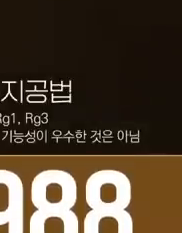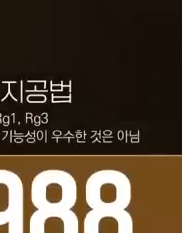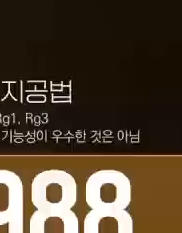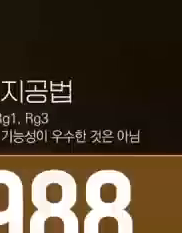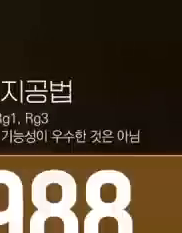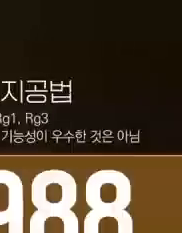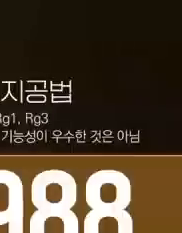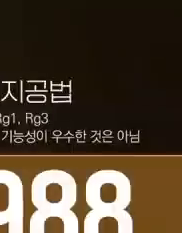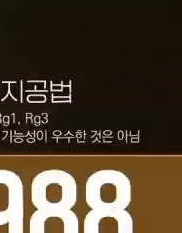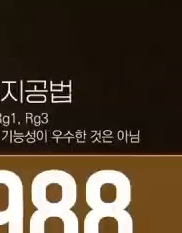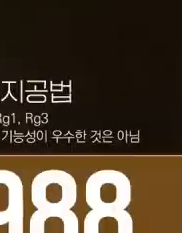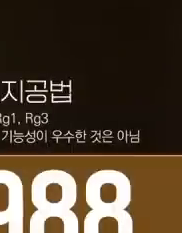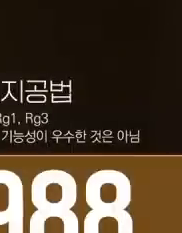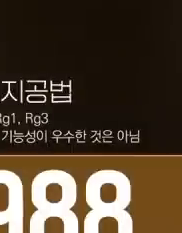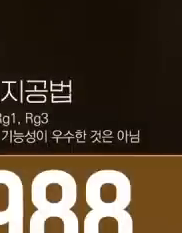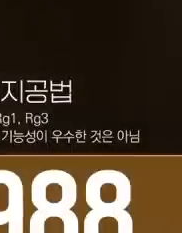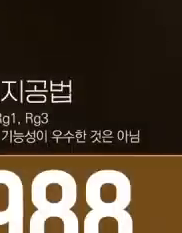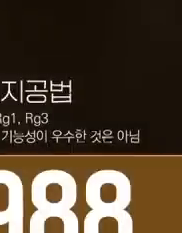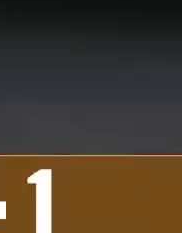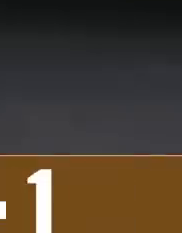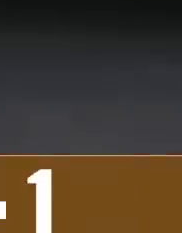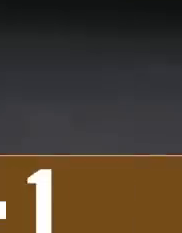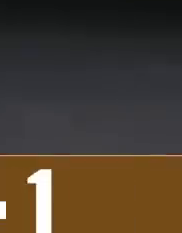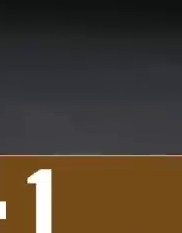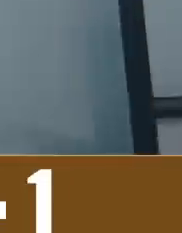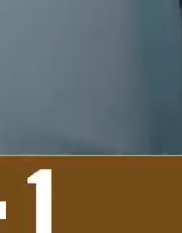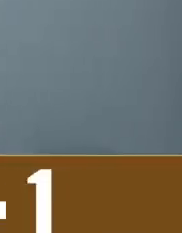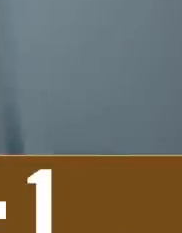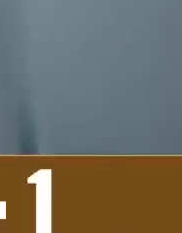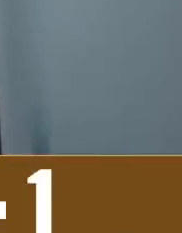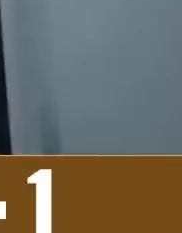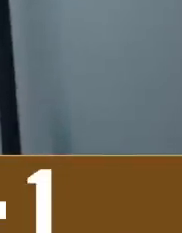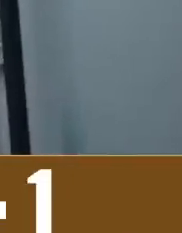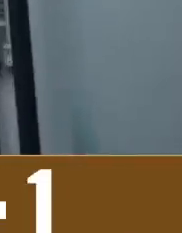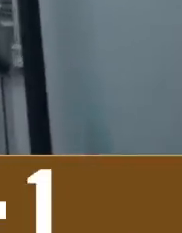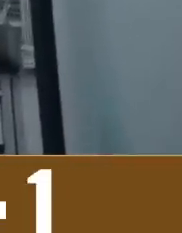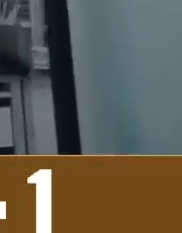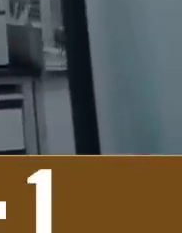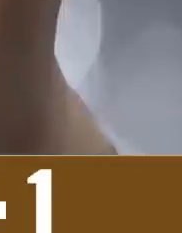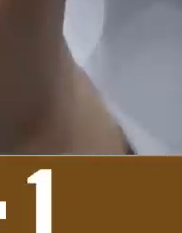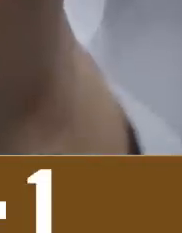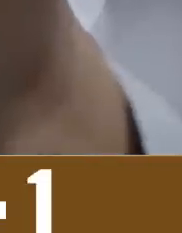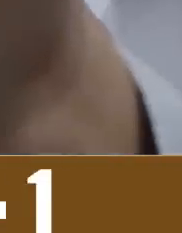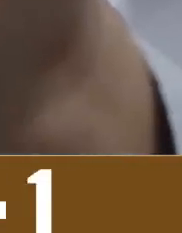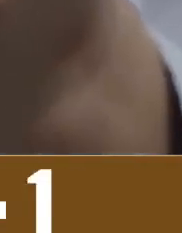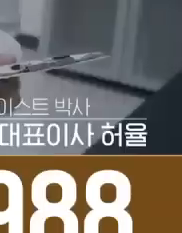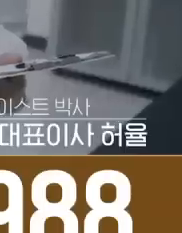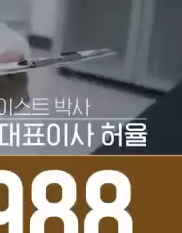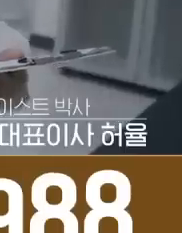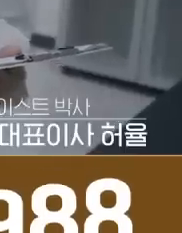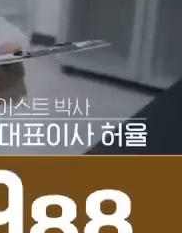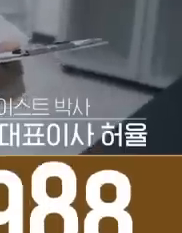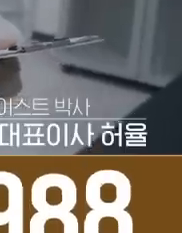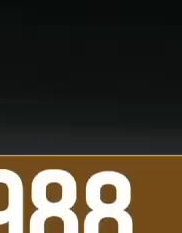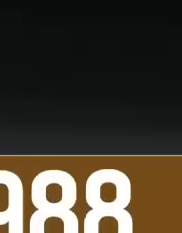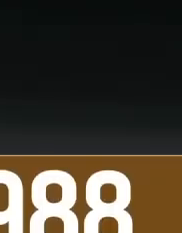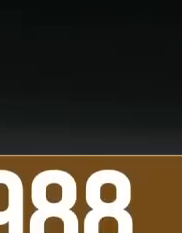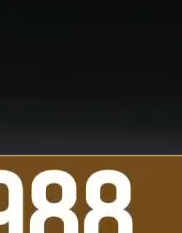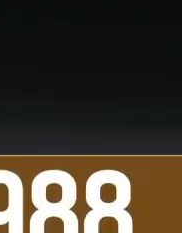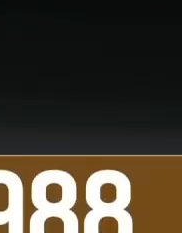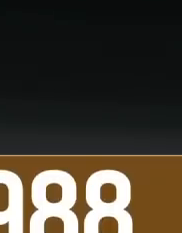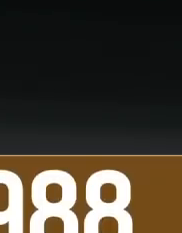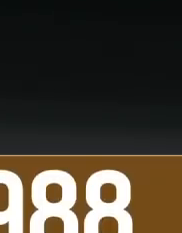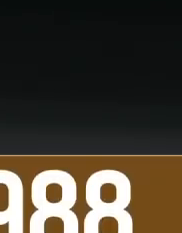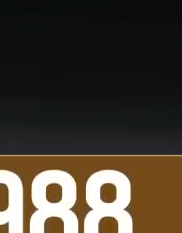위해 도르트 rg3로 면역력을 챙겨보세요 사포닌과 과학이 만나 면역력 피로 계산에